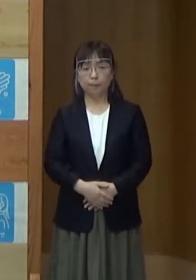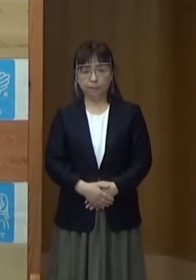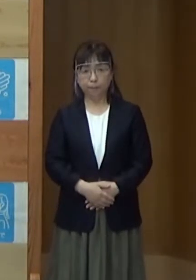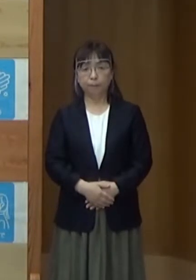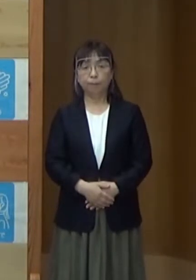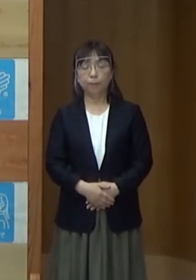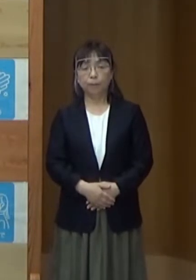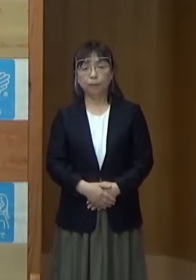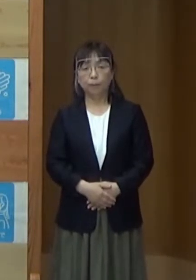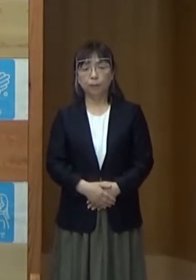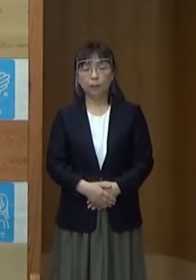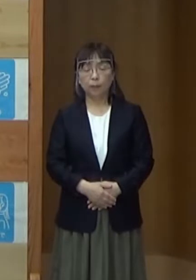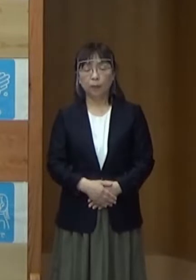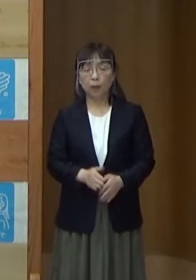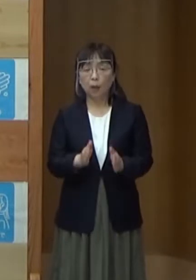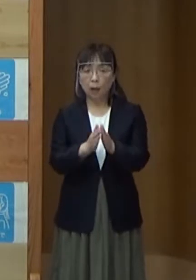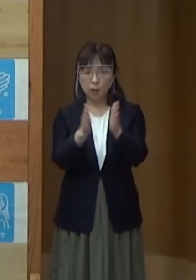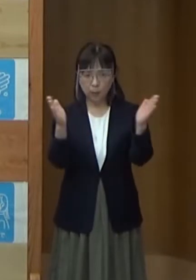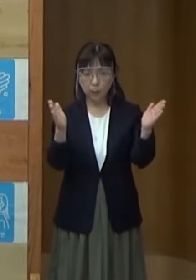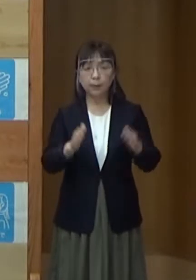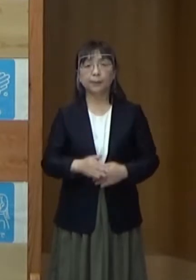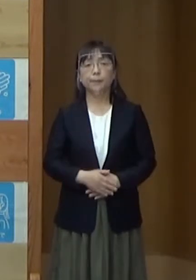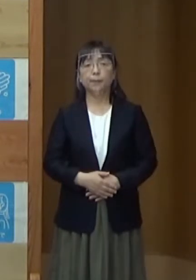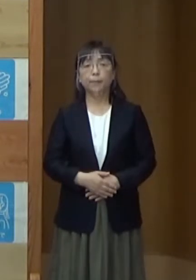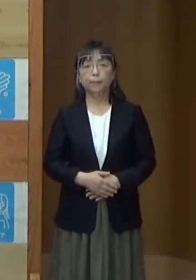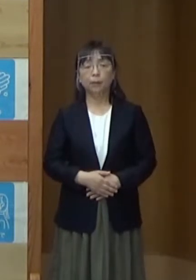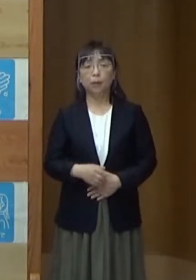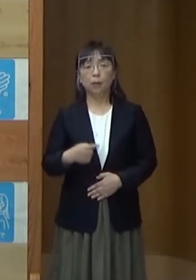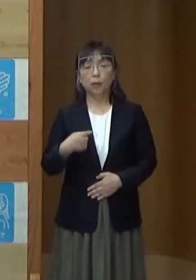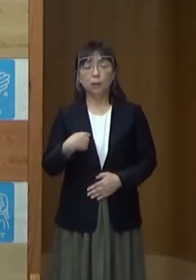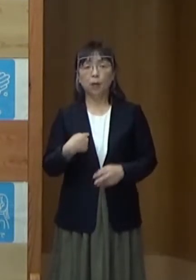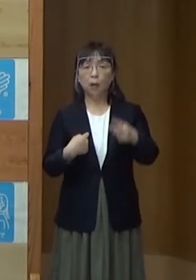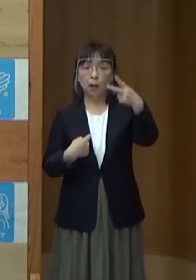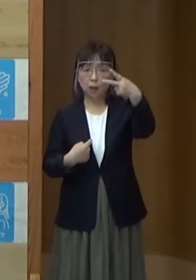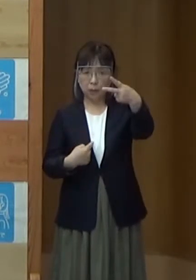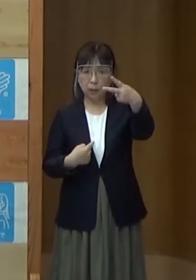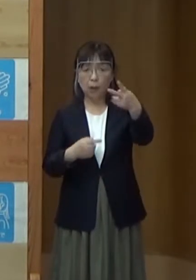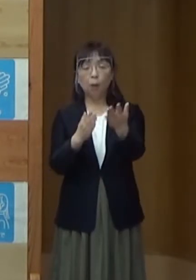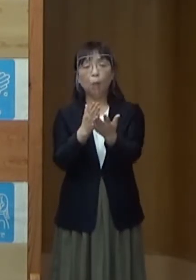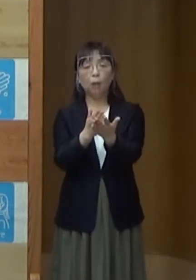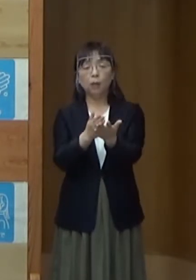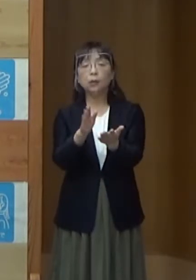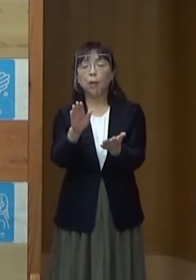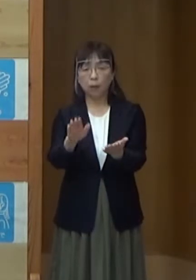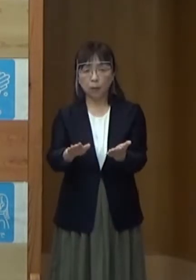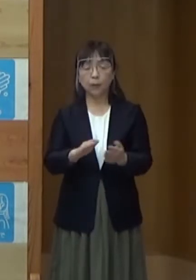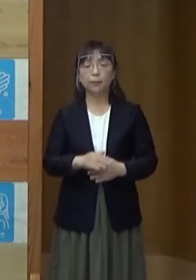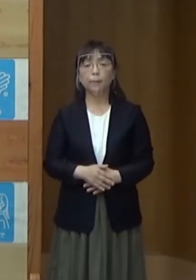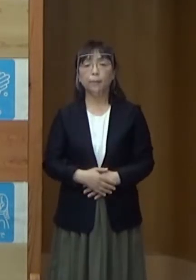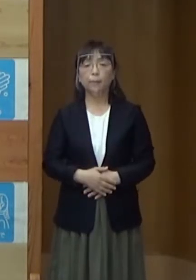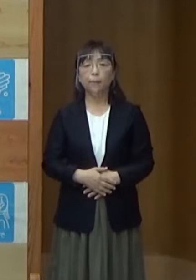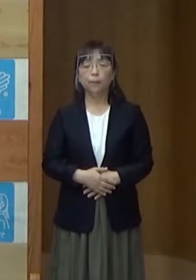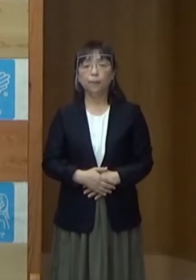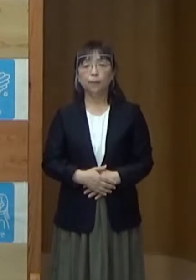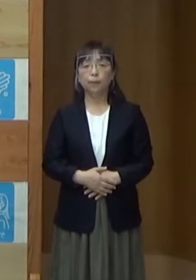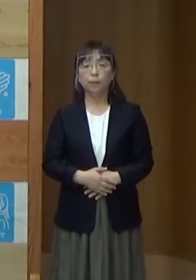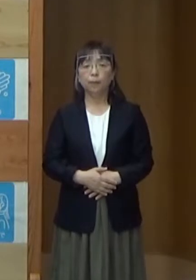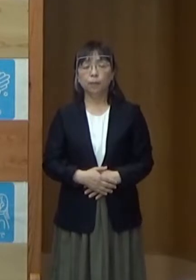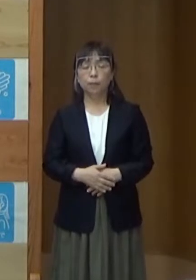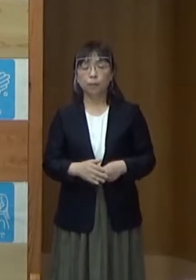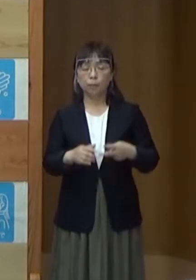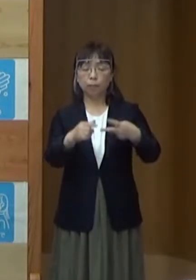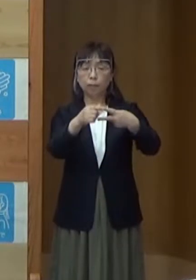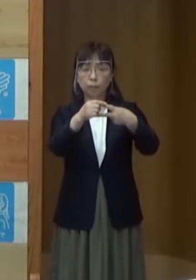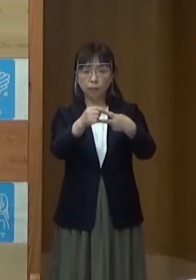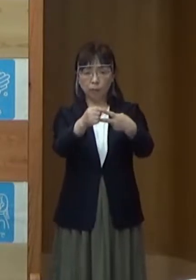い、定例の会見を始めさせていただきます。私から2点お話をさせていただきます。1